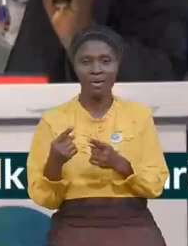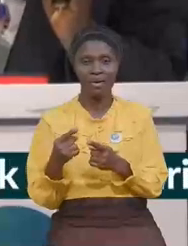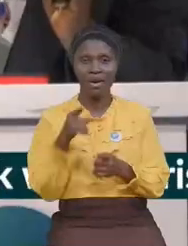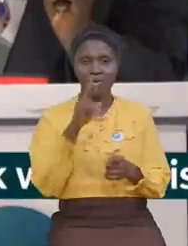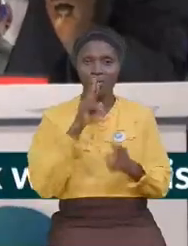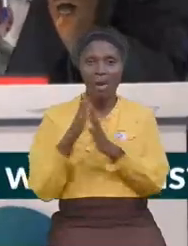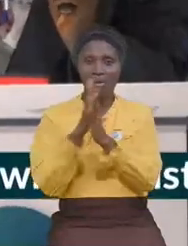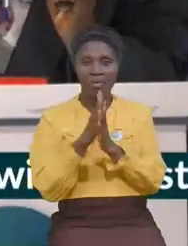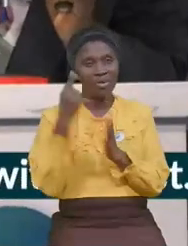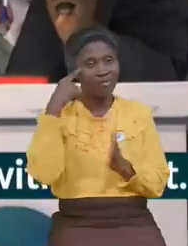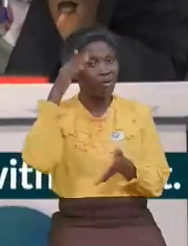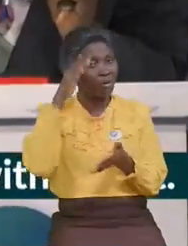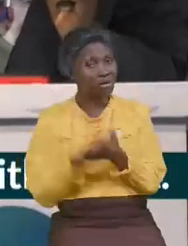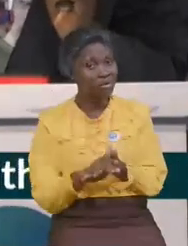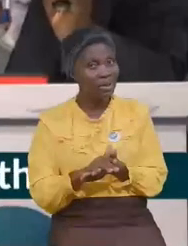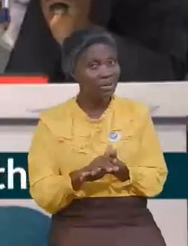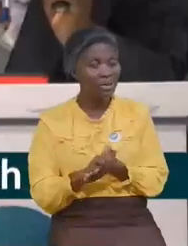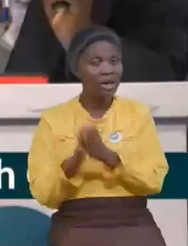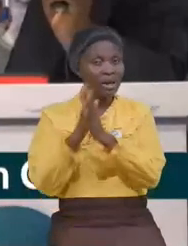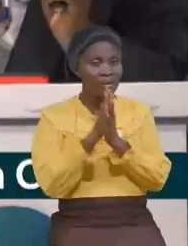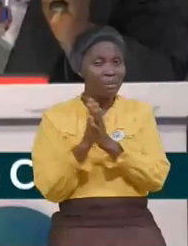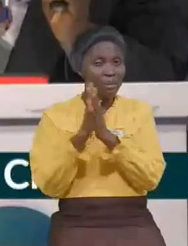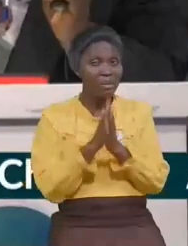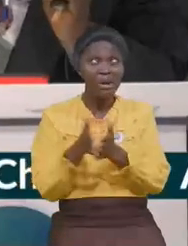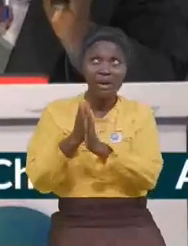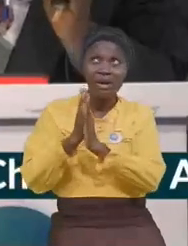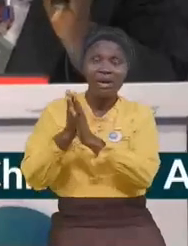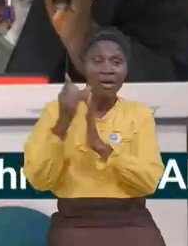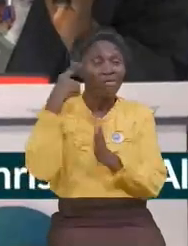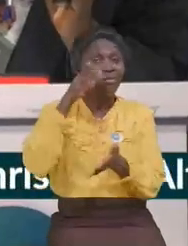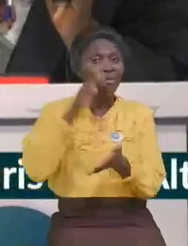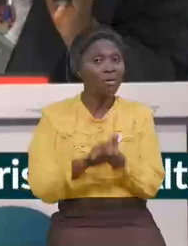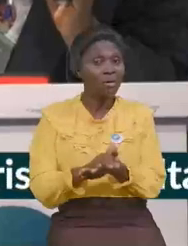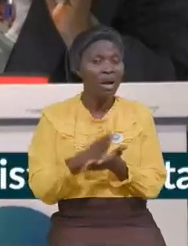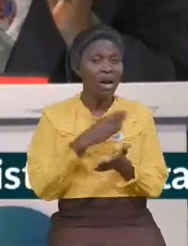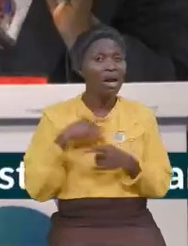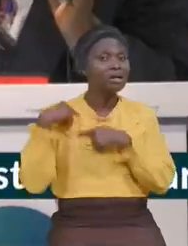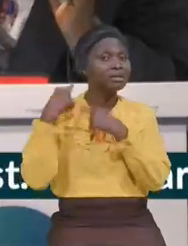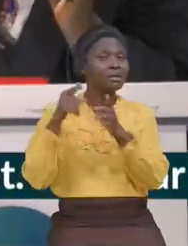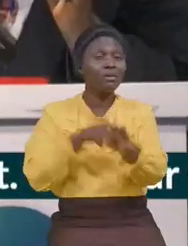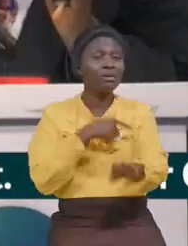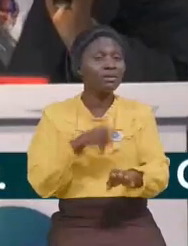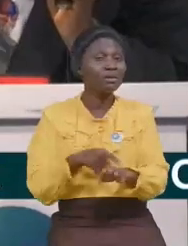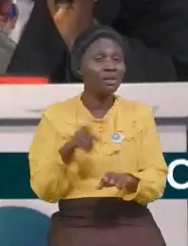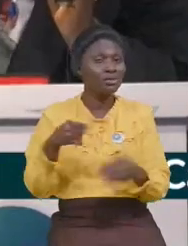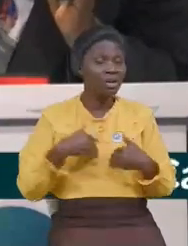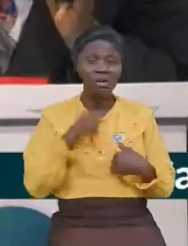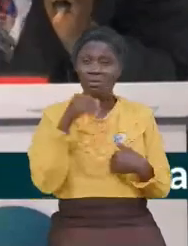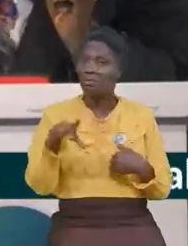vous priez depuis longtemps pour votre mari, pour avoir un mari, pour avoir une